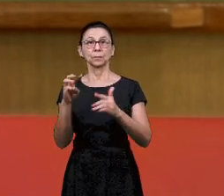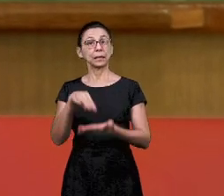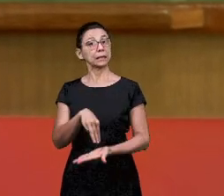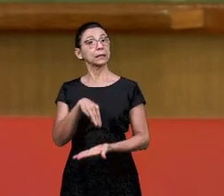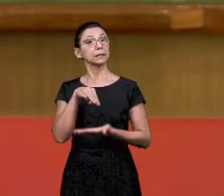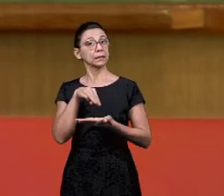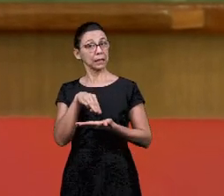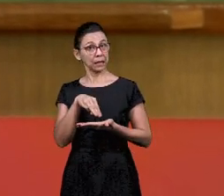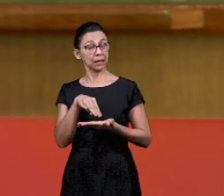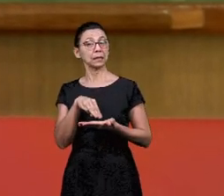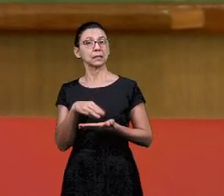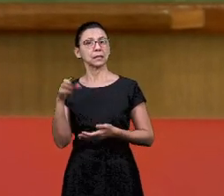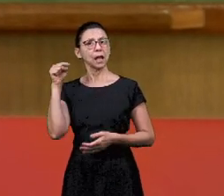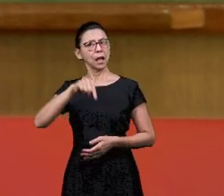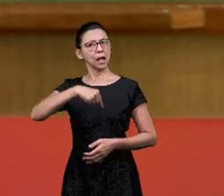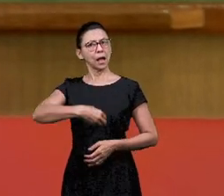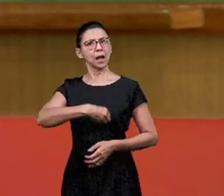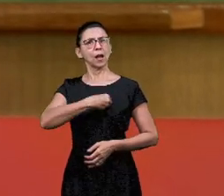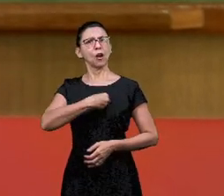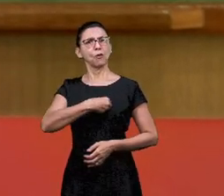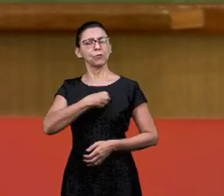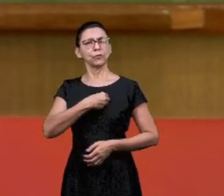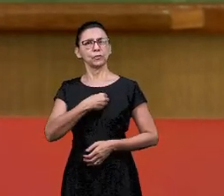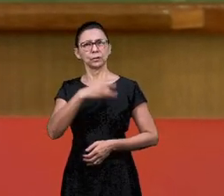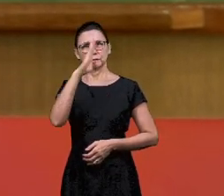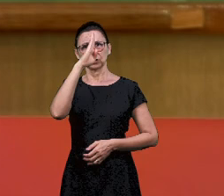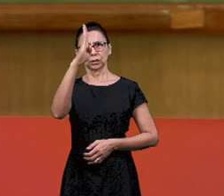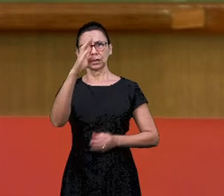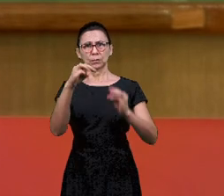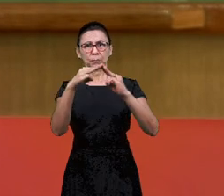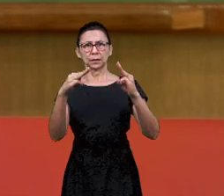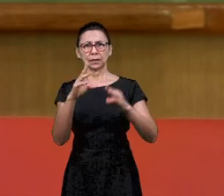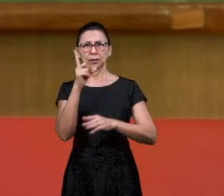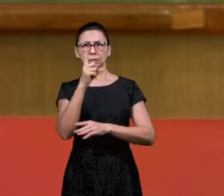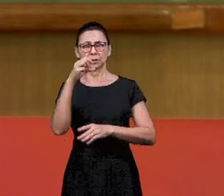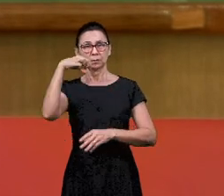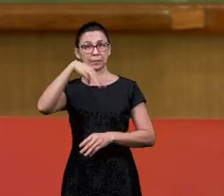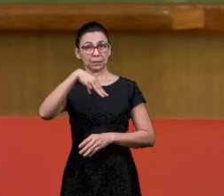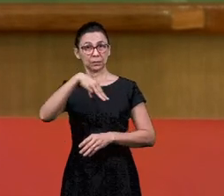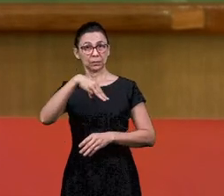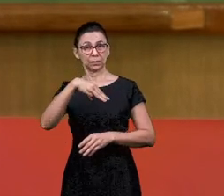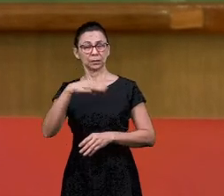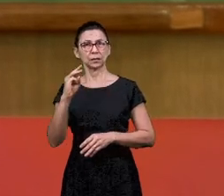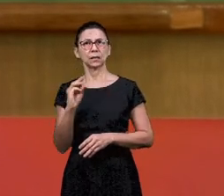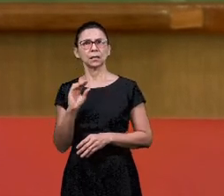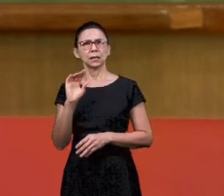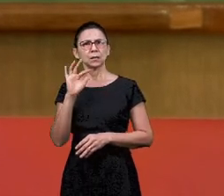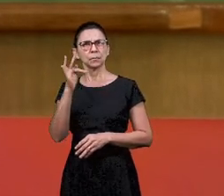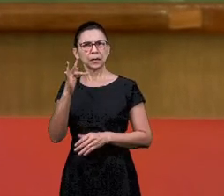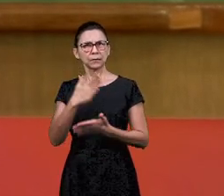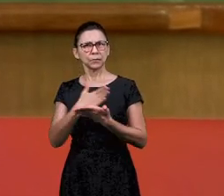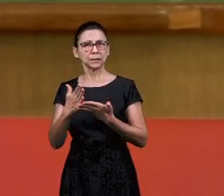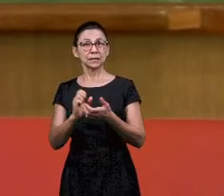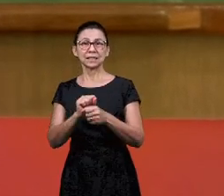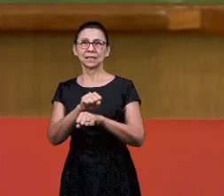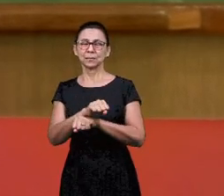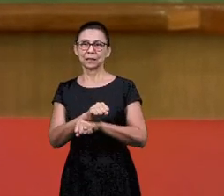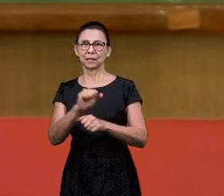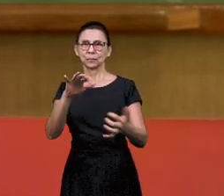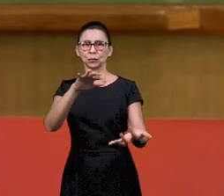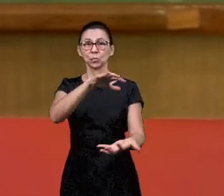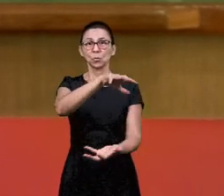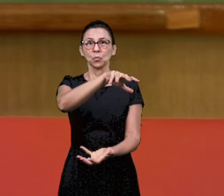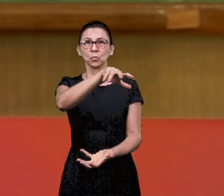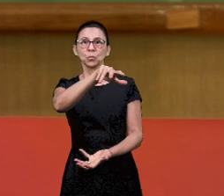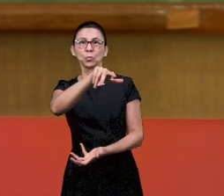et nous la faisons en direct ici du Manaïm de Domingos Martins. Nous aurons tout à l'heure un séminaire